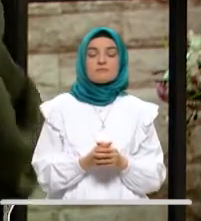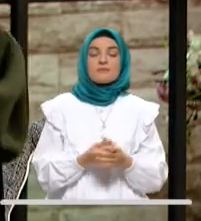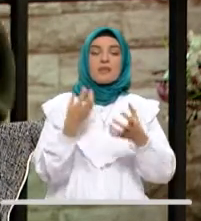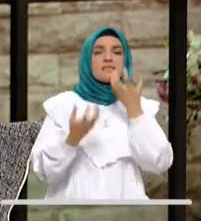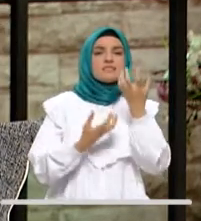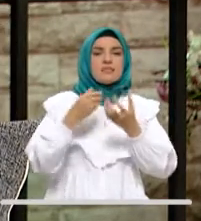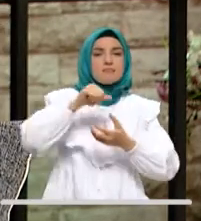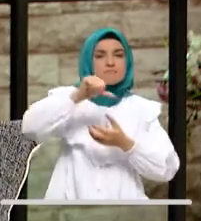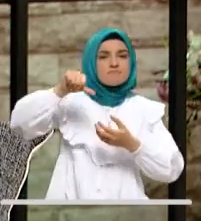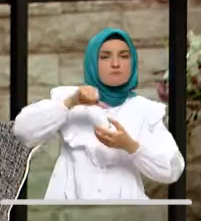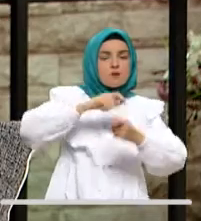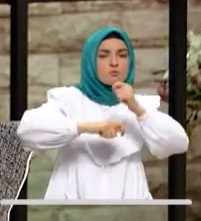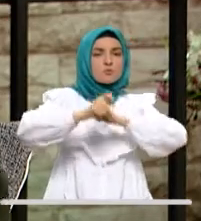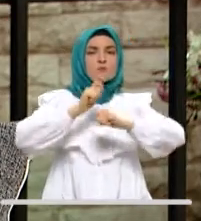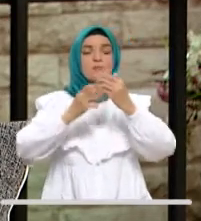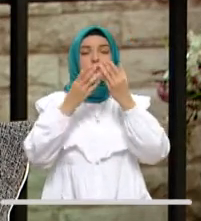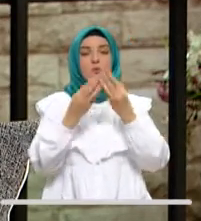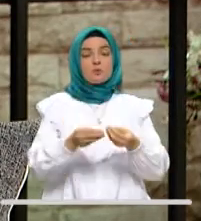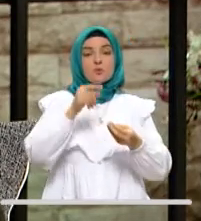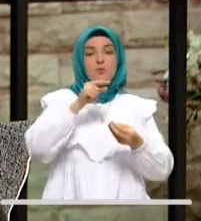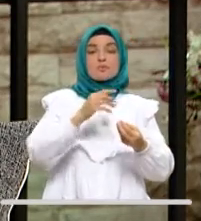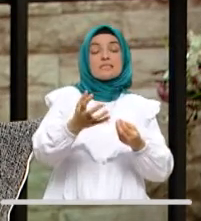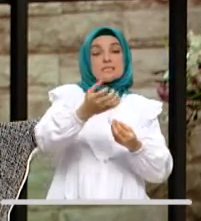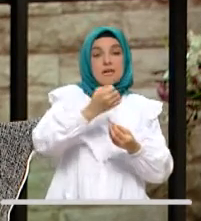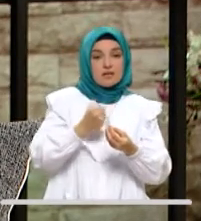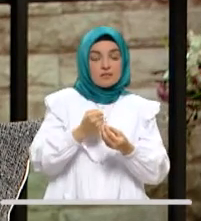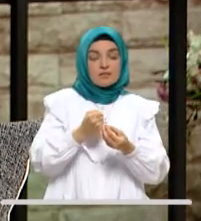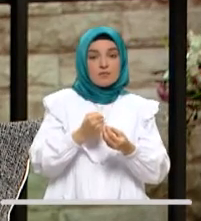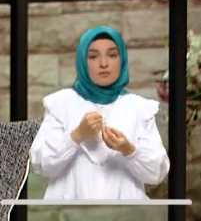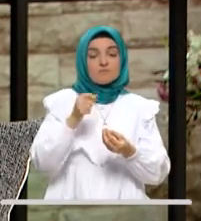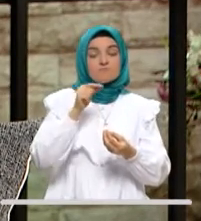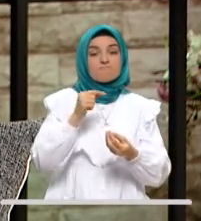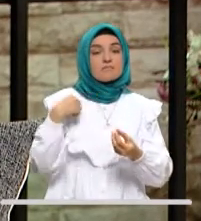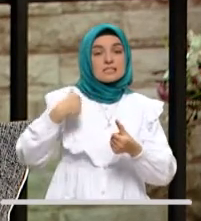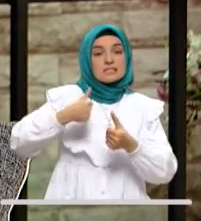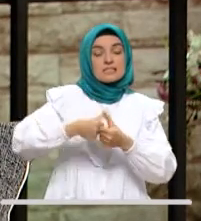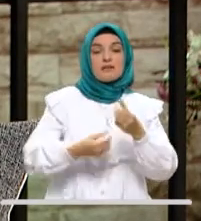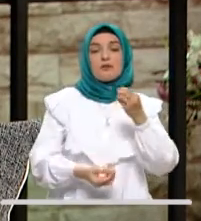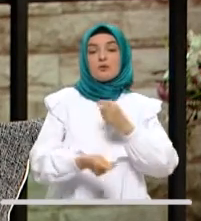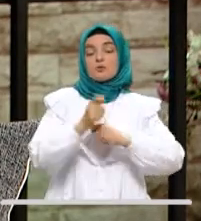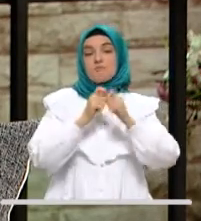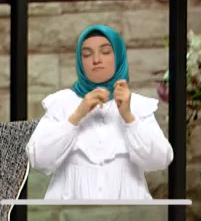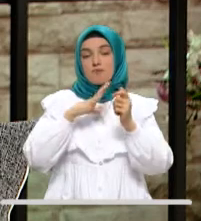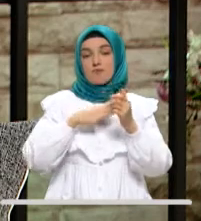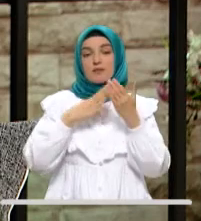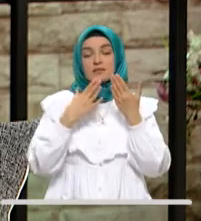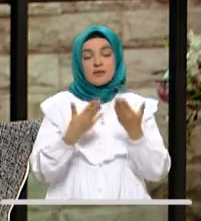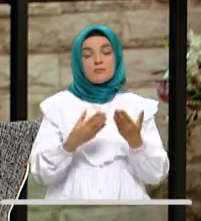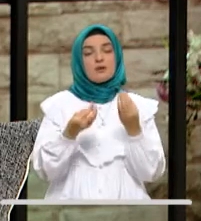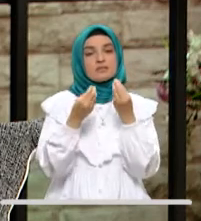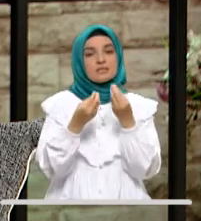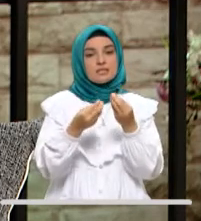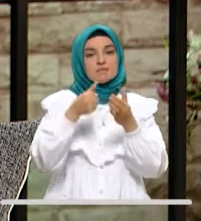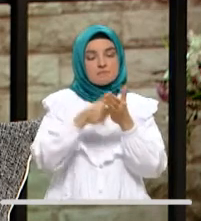yanmış yağları tedarik edip onları ağartıp kullanıyorlar maliyeti düşürmek için. Ama yine dediğim gibi iyi